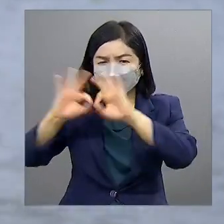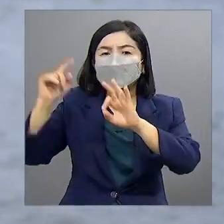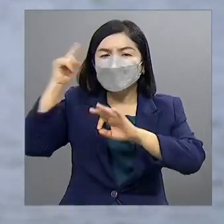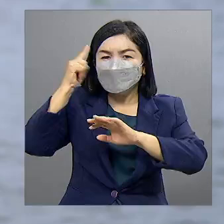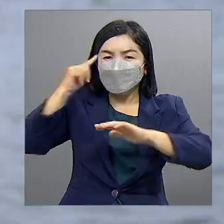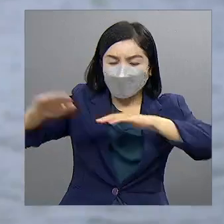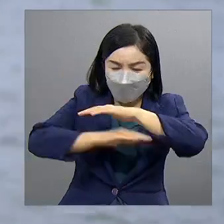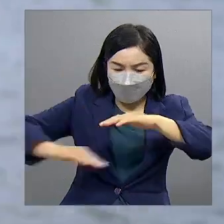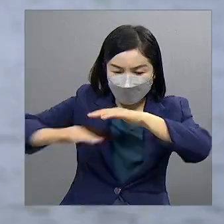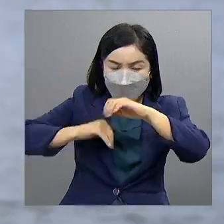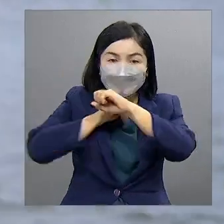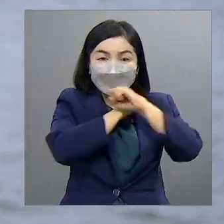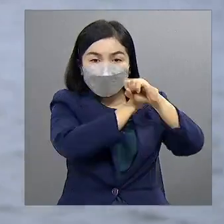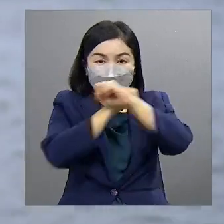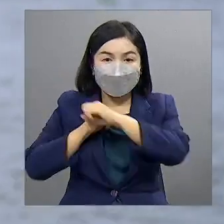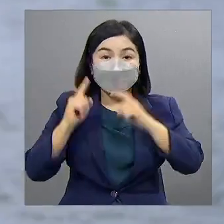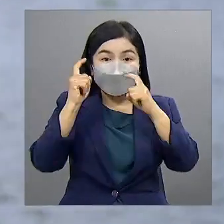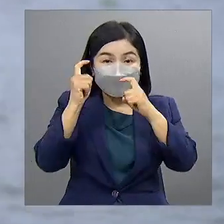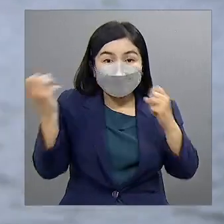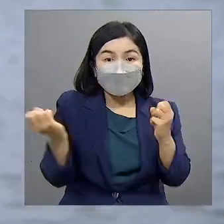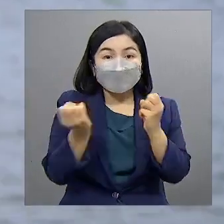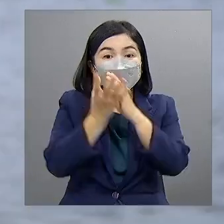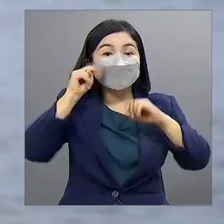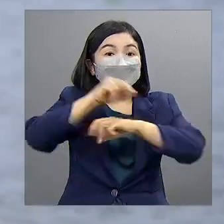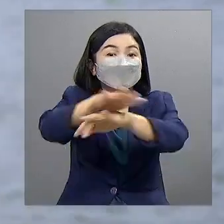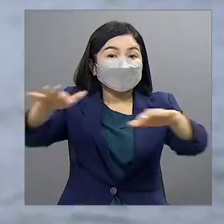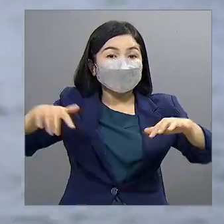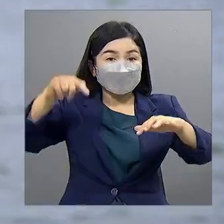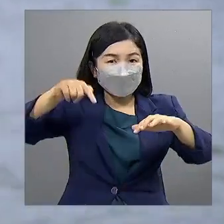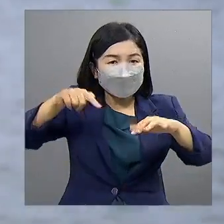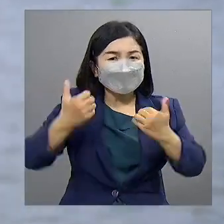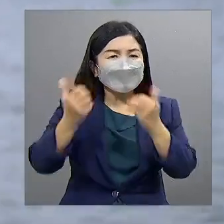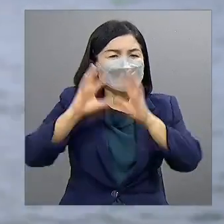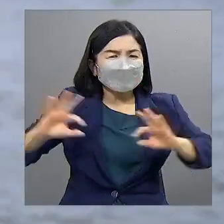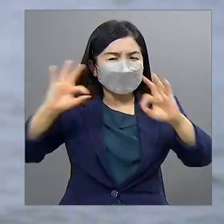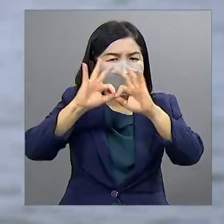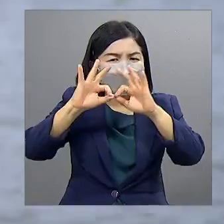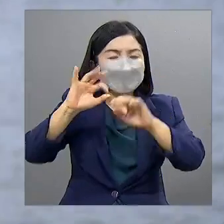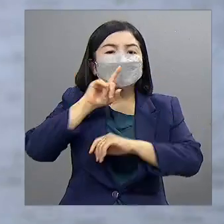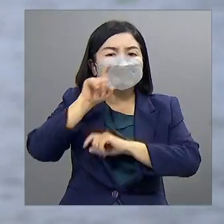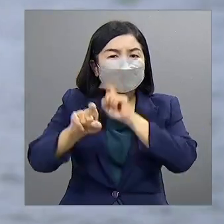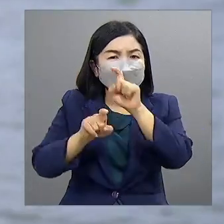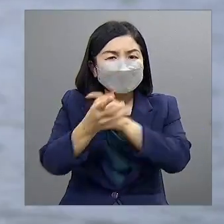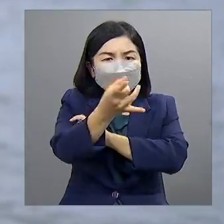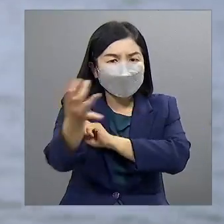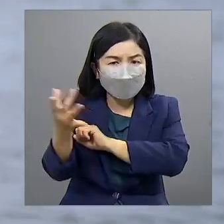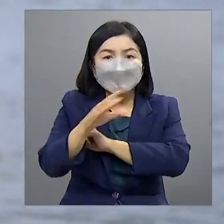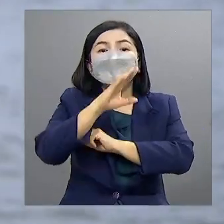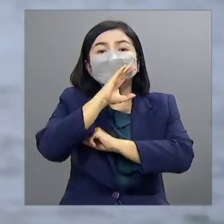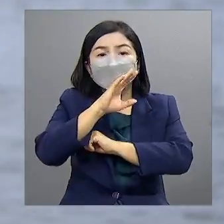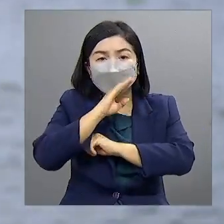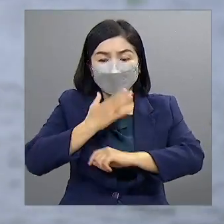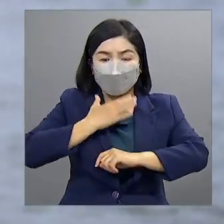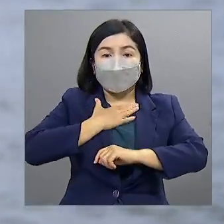ในการเกิดภัยพิบัติทางน้ำได้เป็นอย่างดีและอีกหนึ่งคำถามที่สำคัญนะคะในช่วงนี้นั่นก็คือถ้าหากว่าบังเอิญเราเจอคนจ